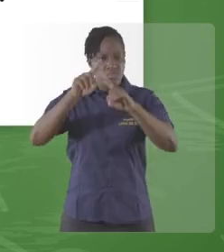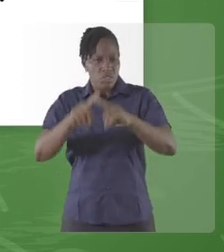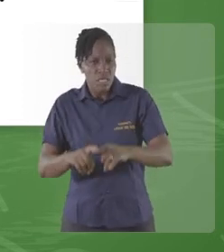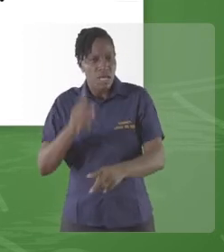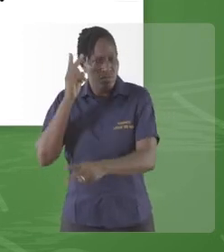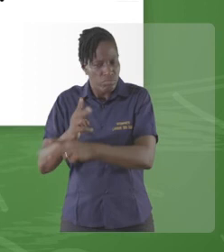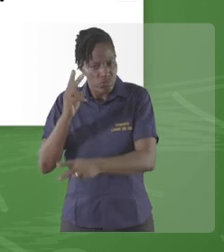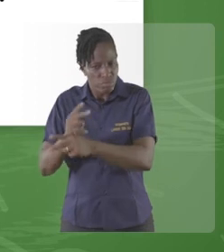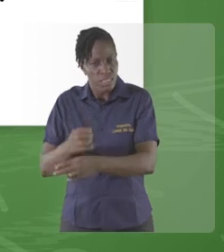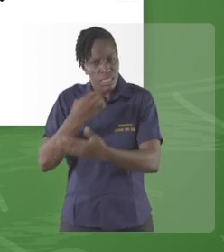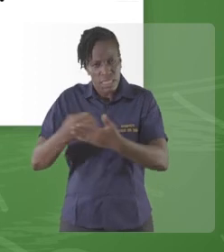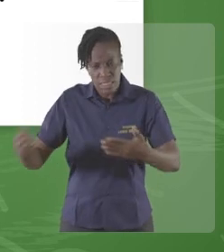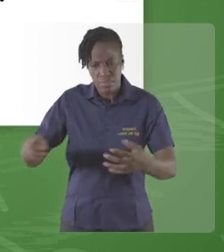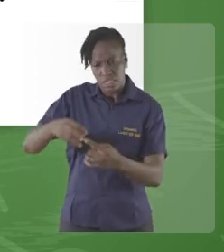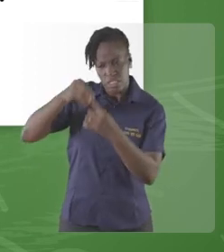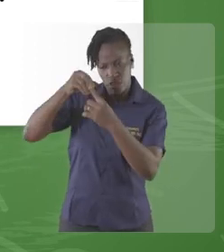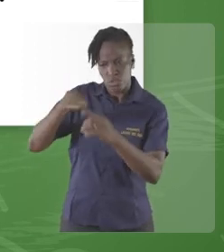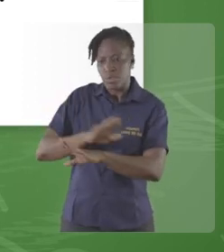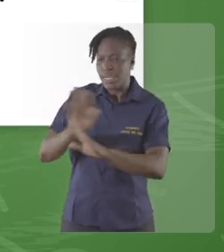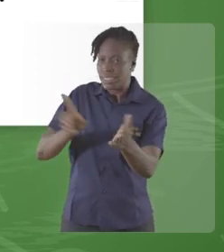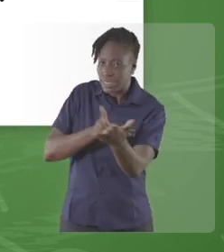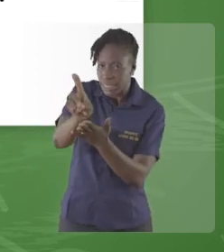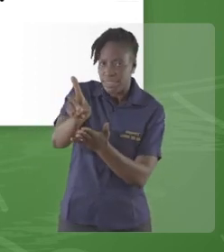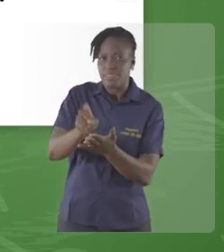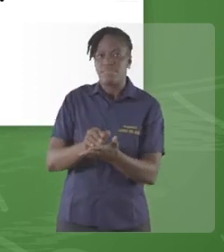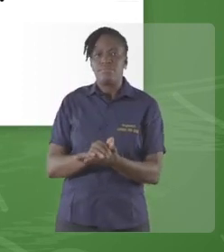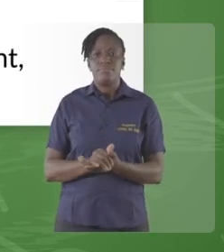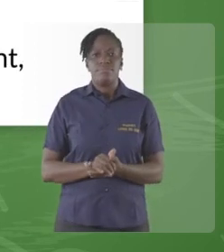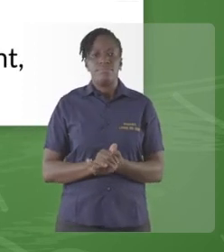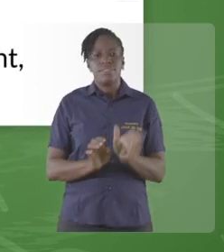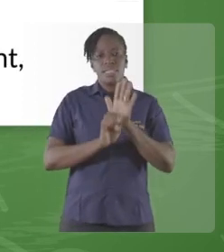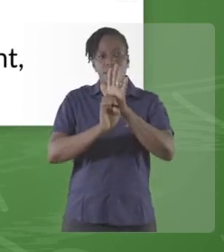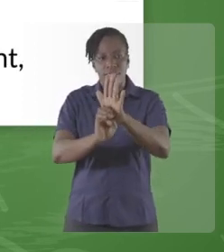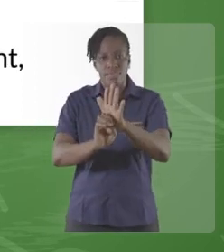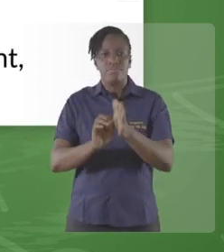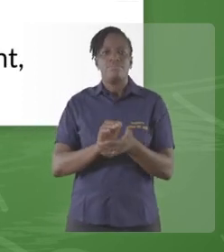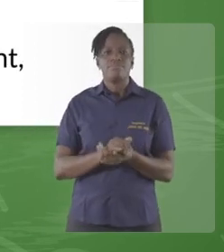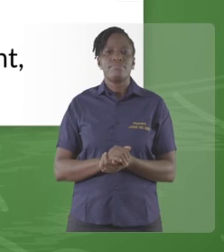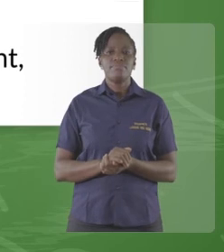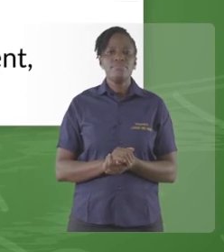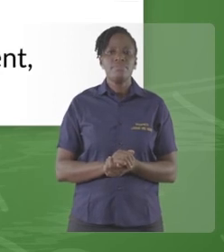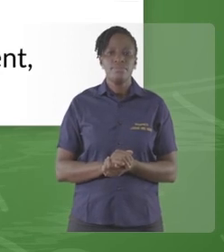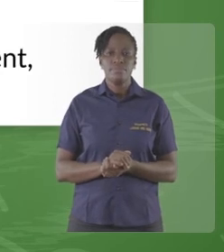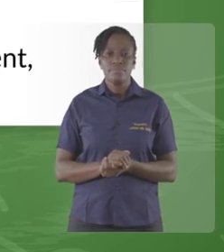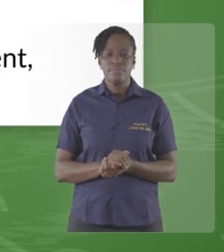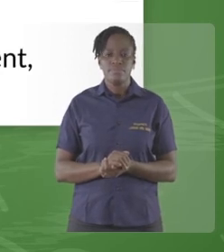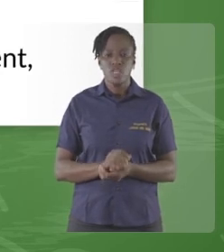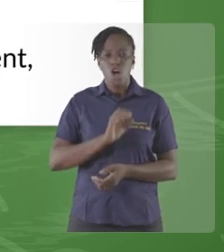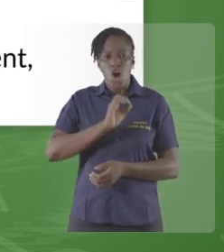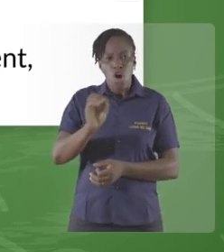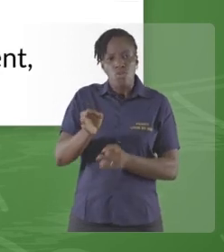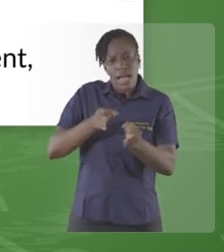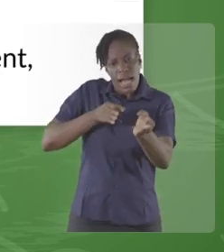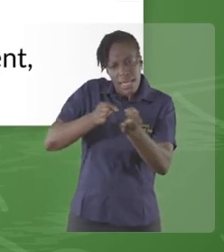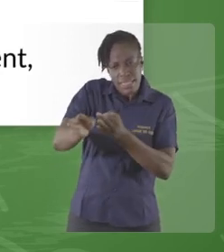plupart des particularités du discours indirect. Exemple, on lui